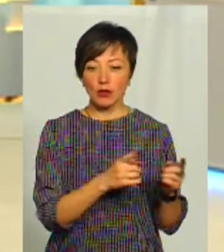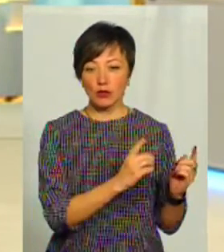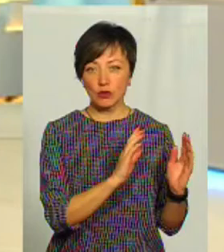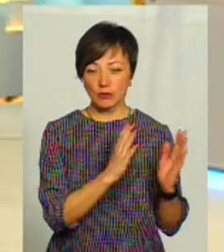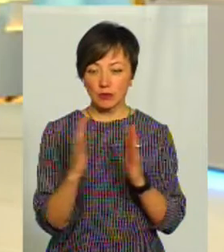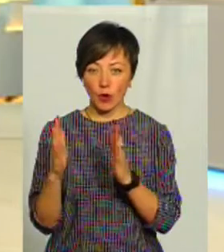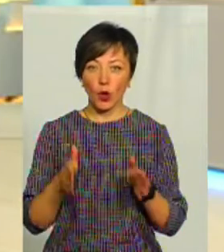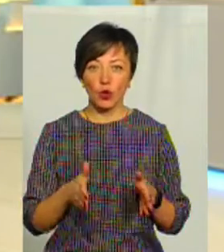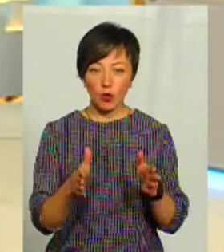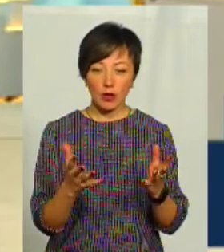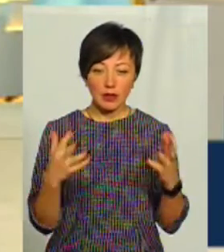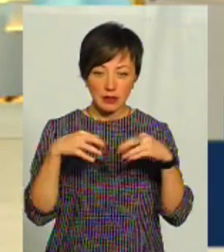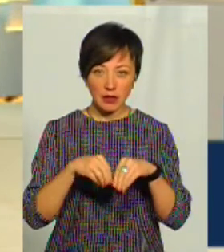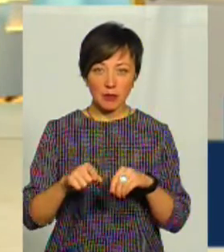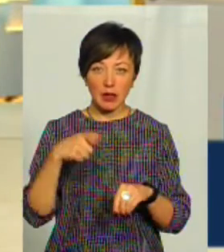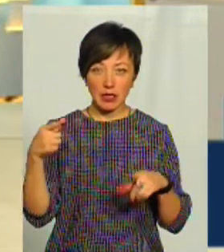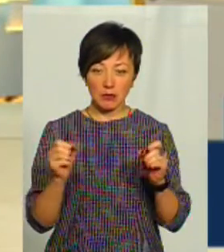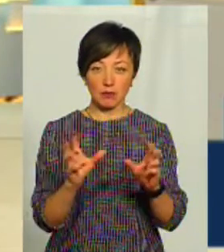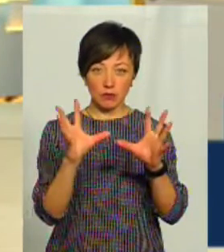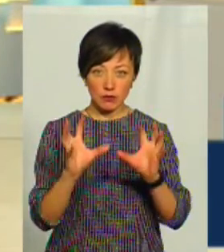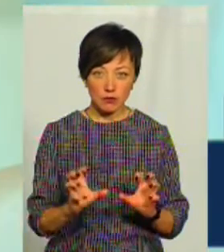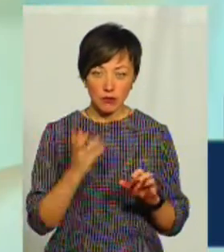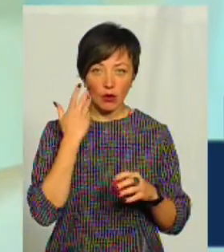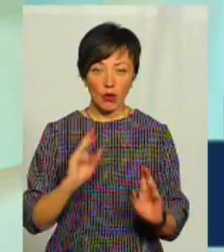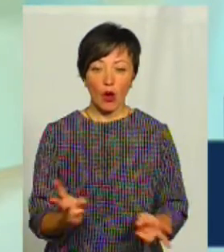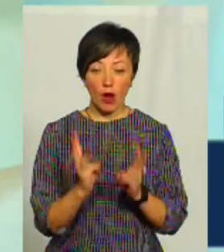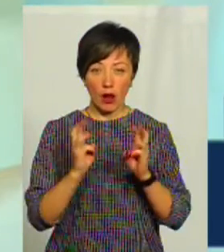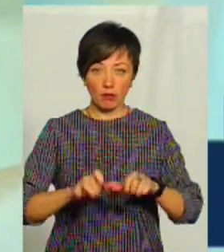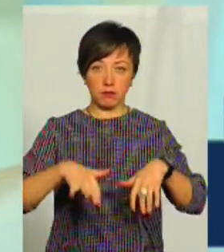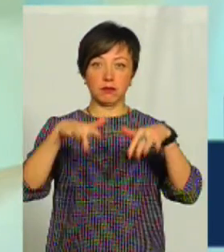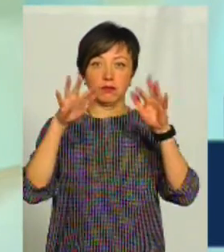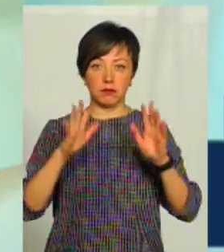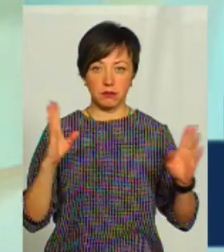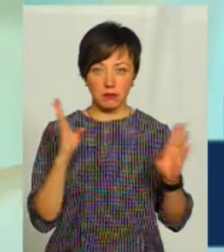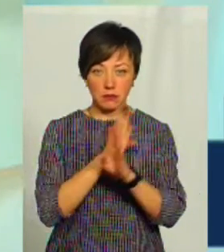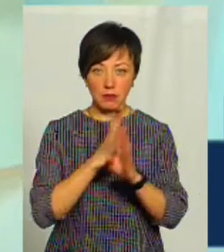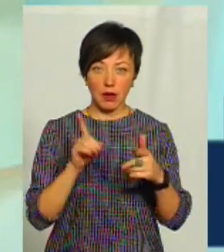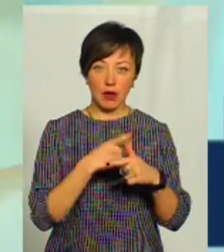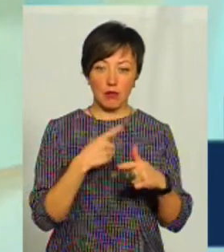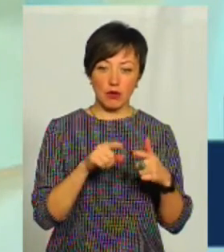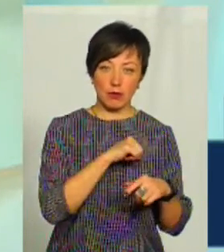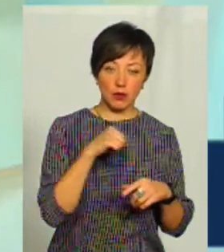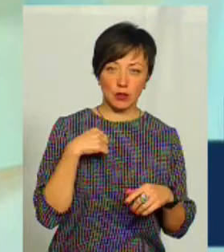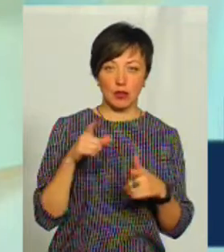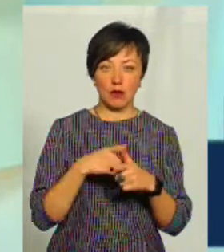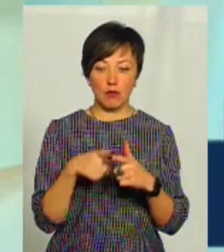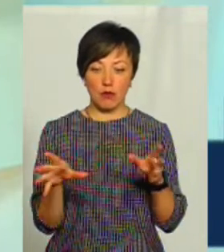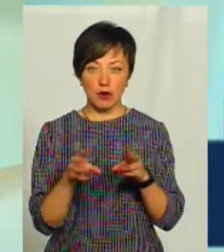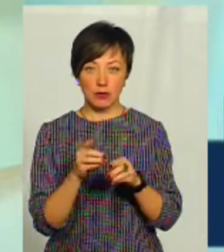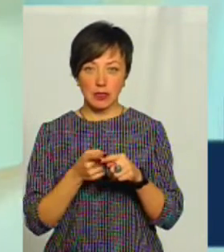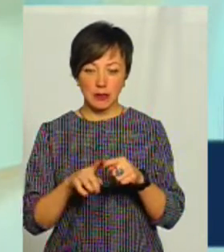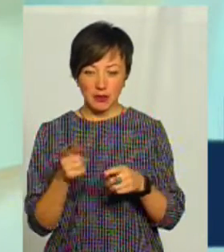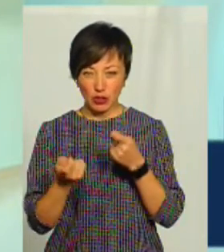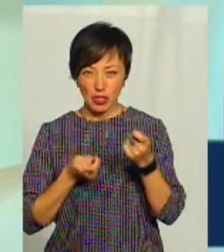доріг, це все адсорбується листям. При згорянні воно потрапляє в атмосферне середовище або самостійно, або разом із